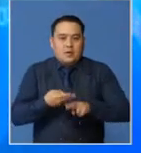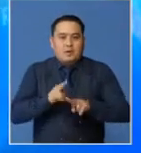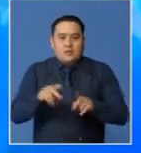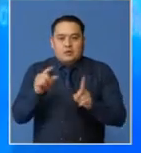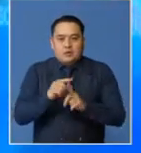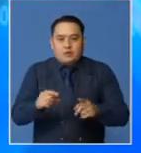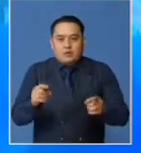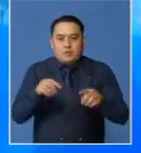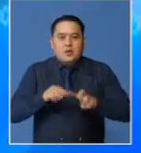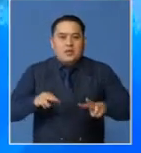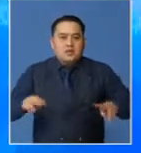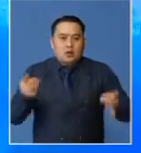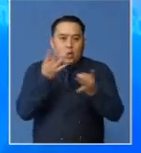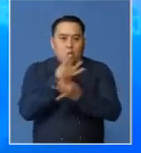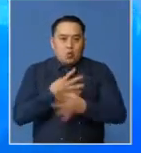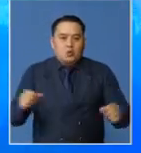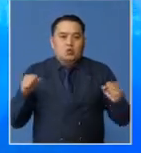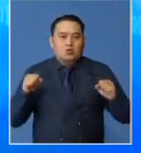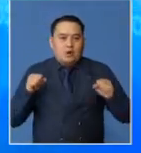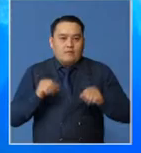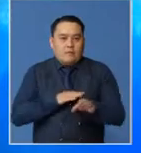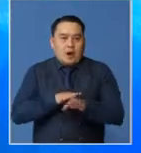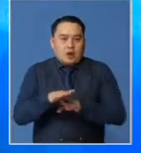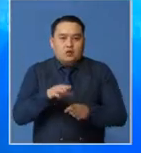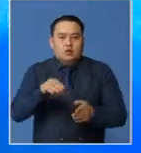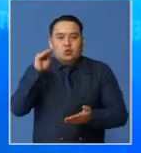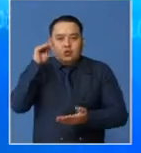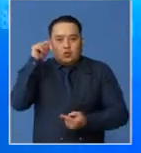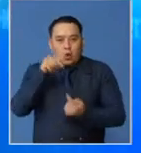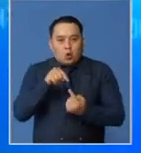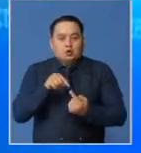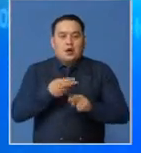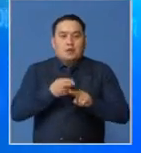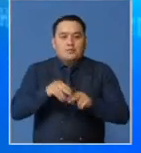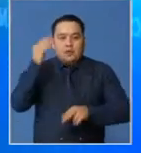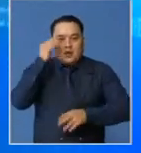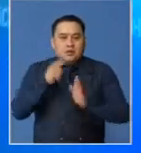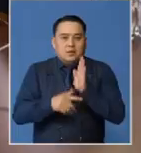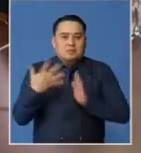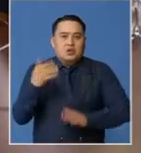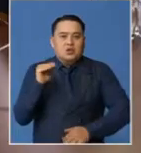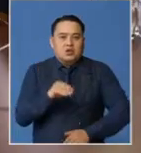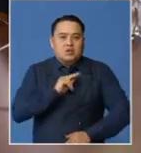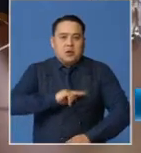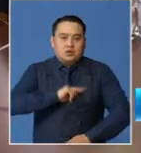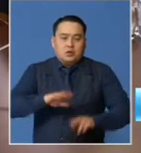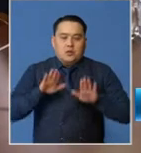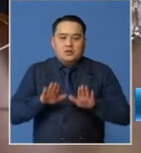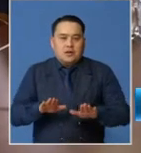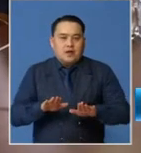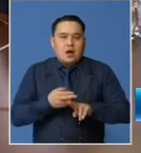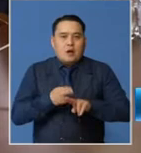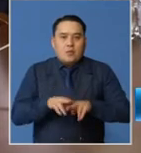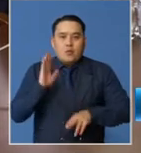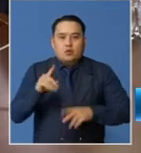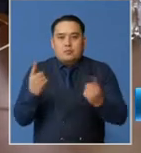правительства. По словам министра культуры и спорта, реализация конкретных мер создаст порядка 75 тысяч постоянных рабочих мест.